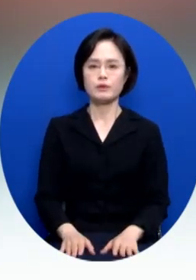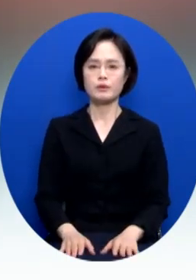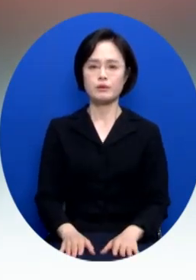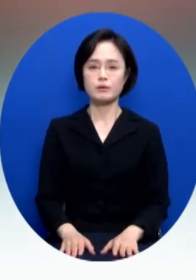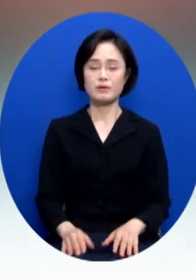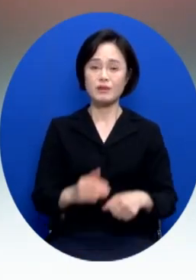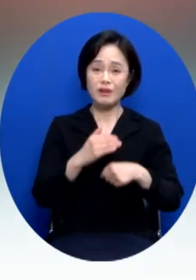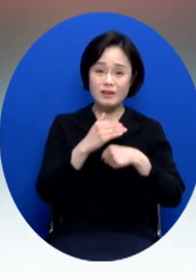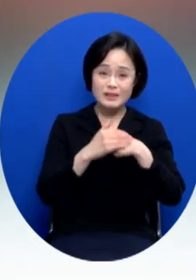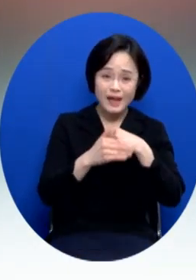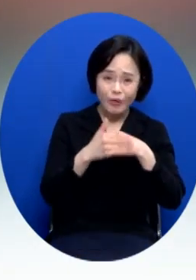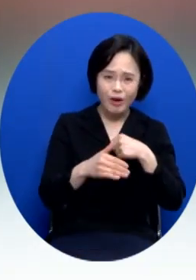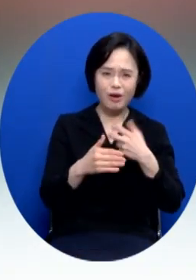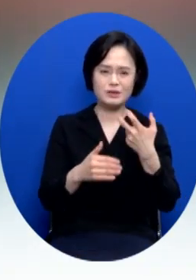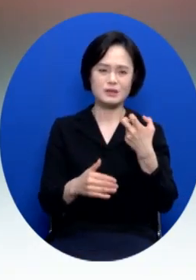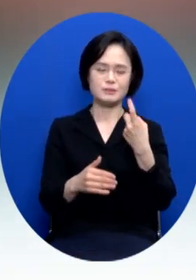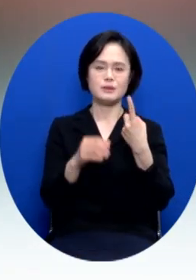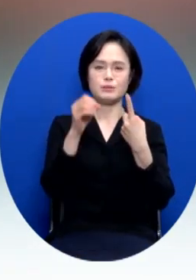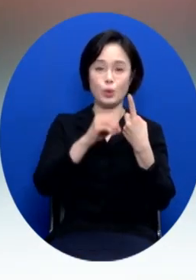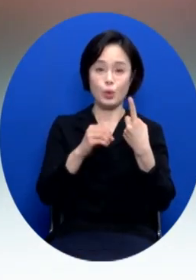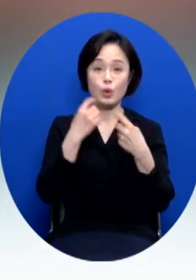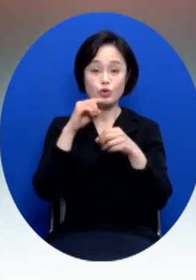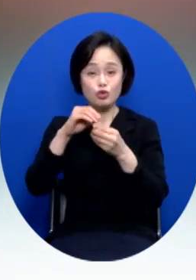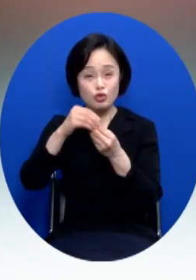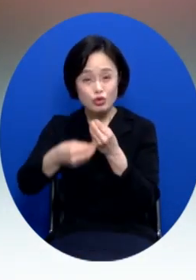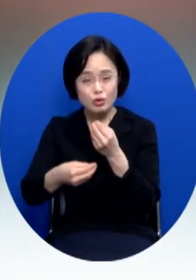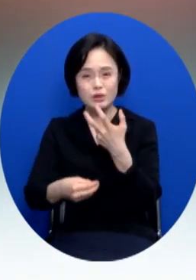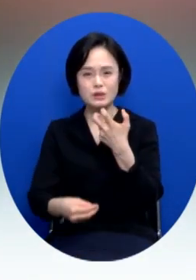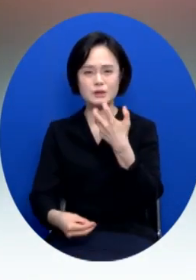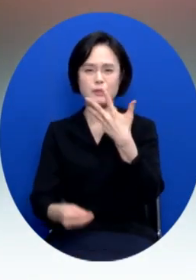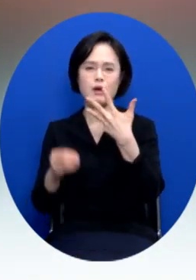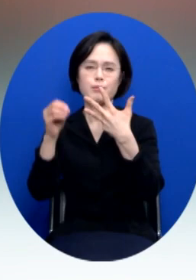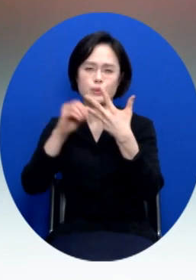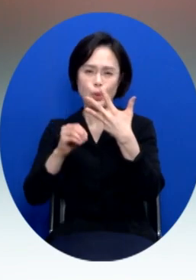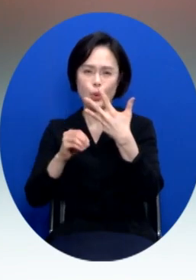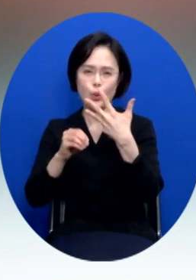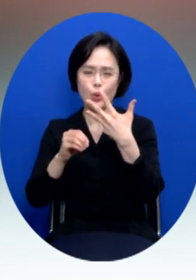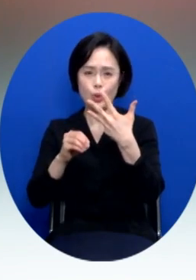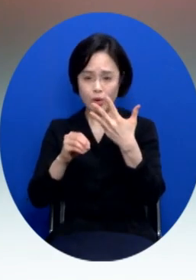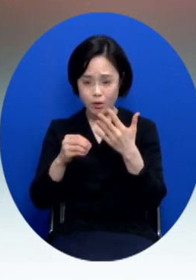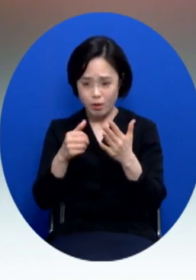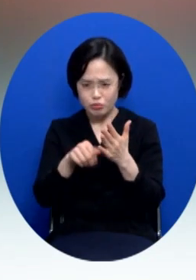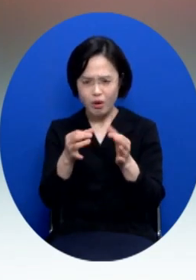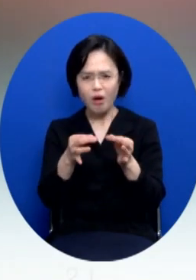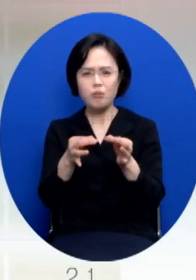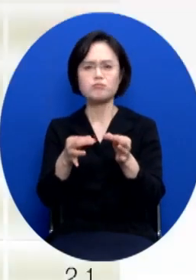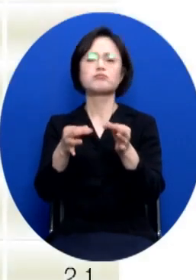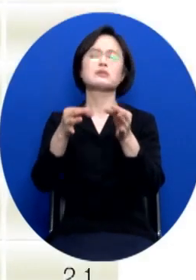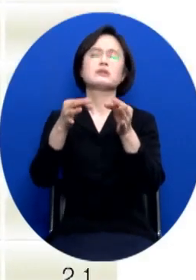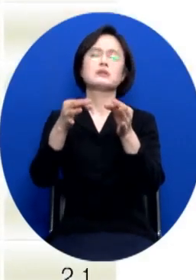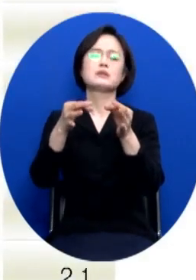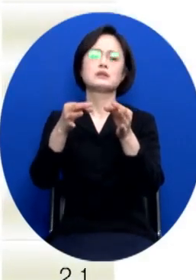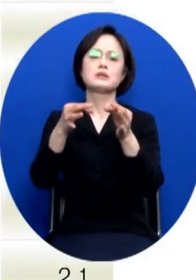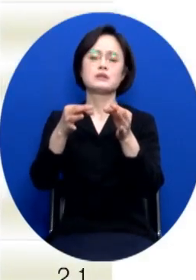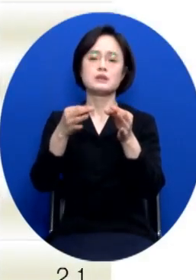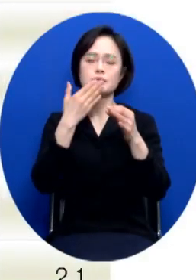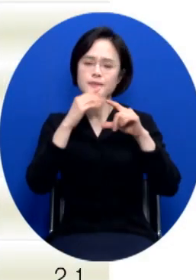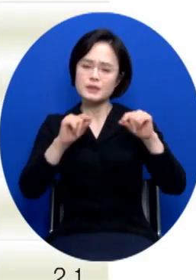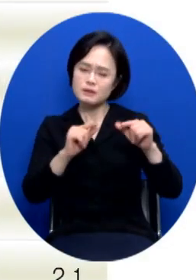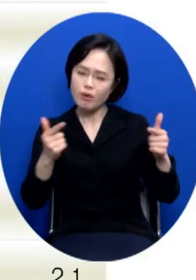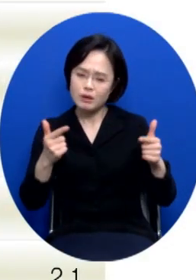사과가 71%, 귤이 78.1% 등 과일 물가가 크게 오르며 신선식품